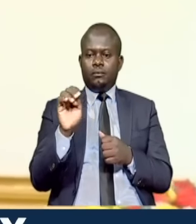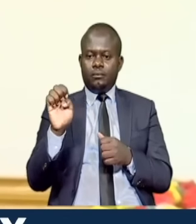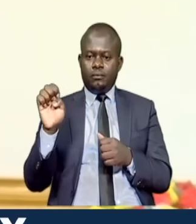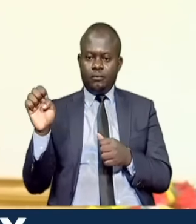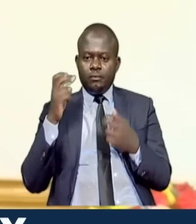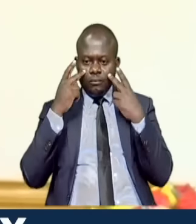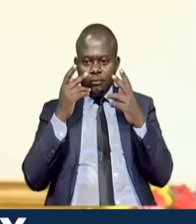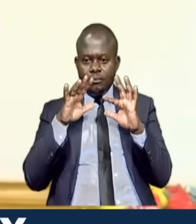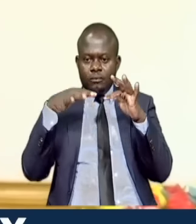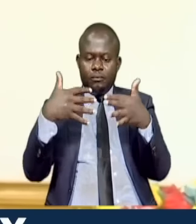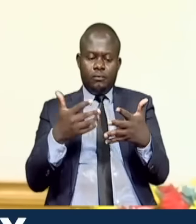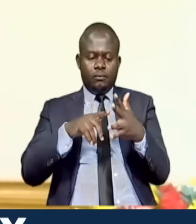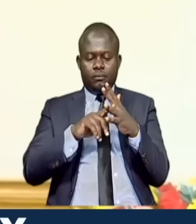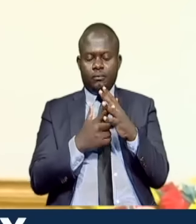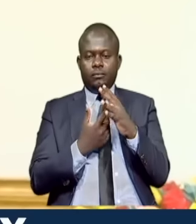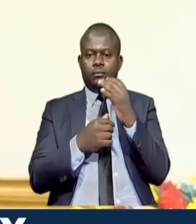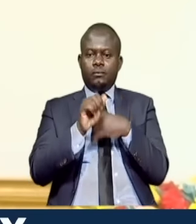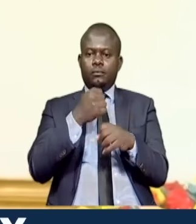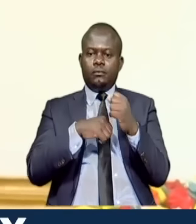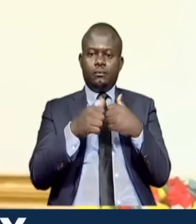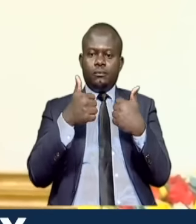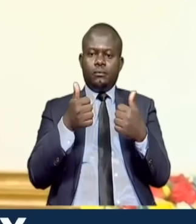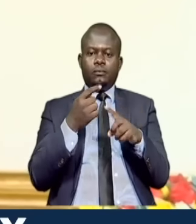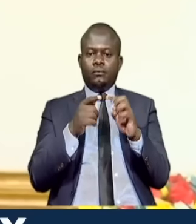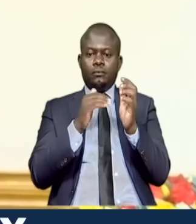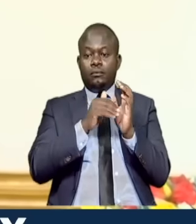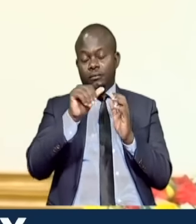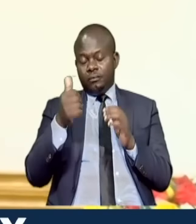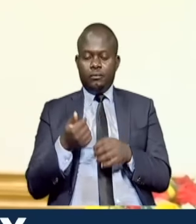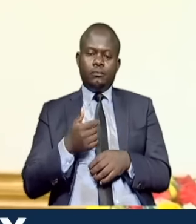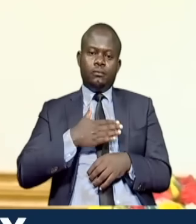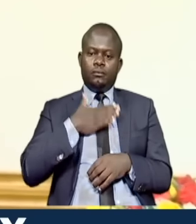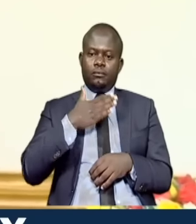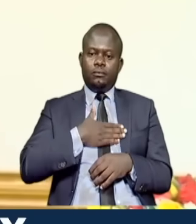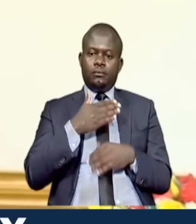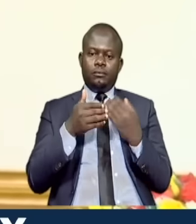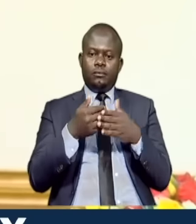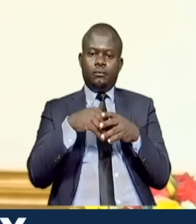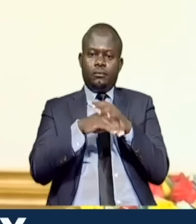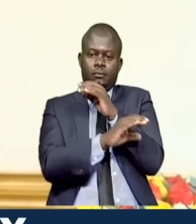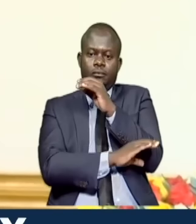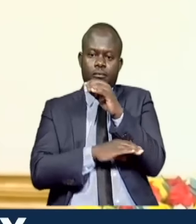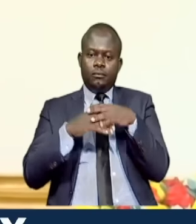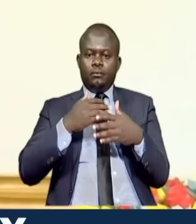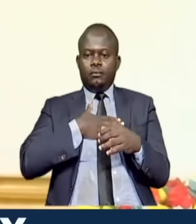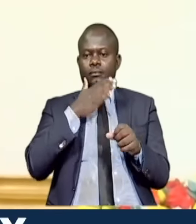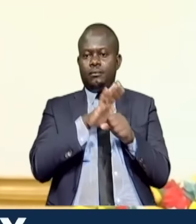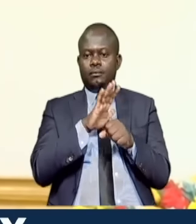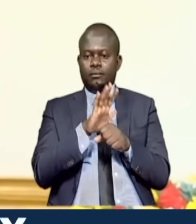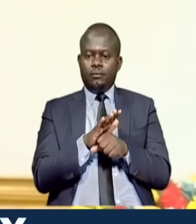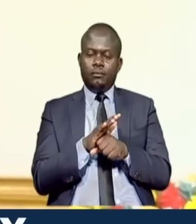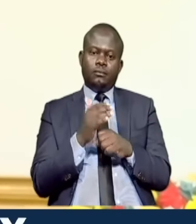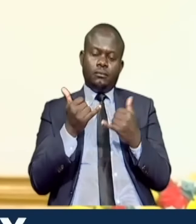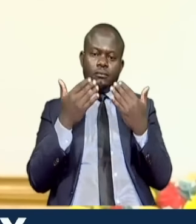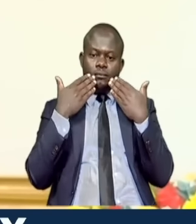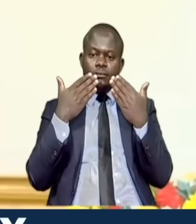uburyo noneho twatangira ibikorwa. Ikindi ntewe ishema no kuba ndi mu gihugu nishimira cyane,